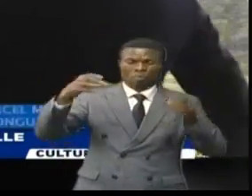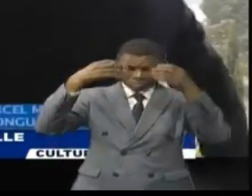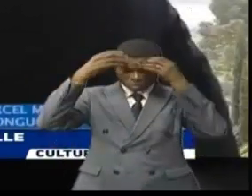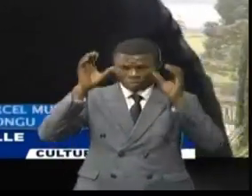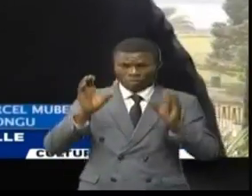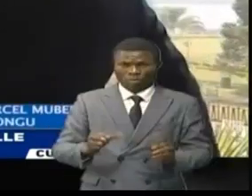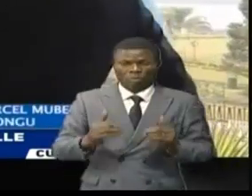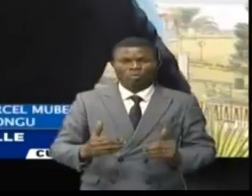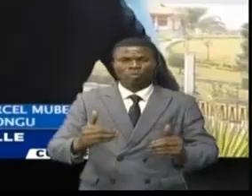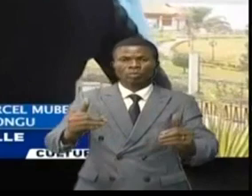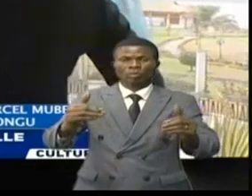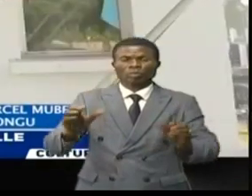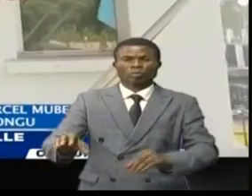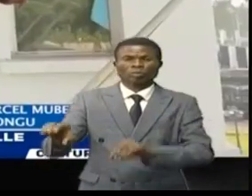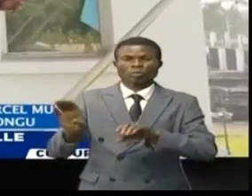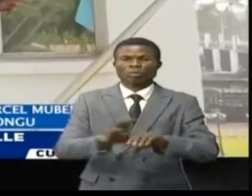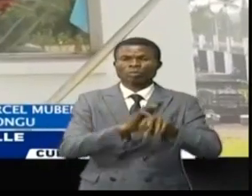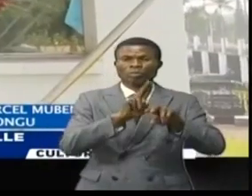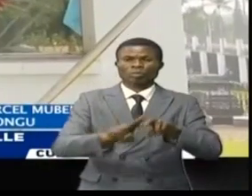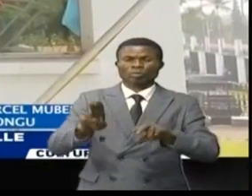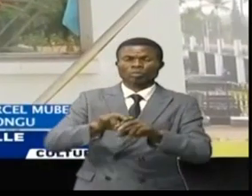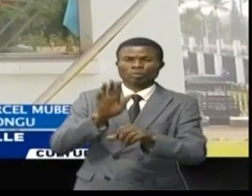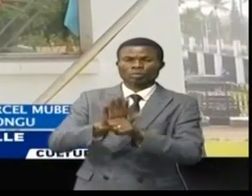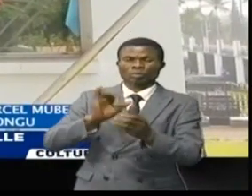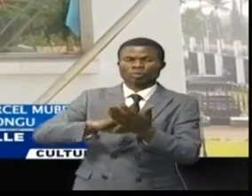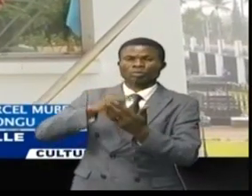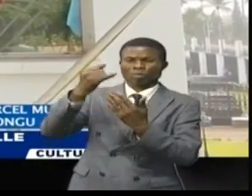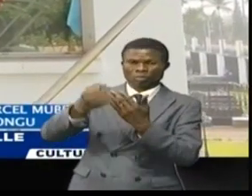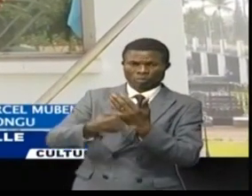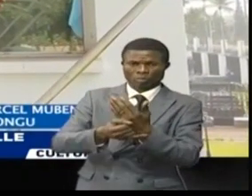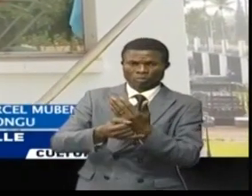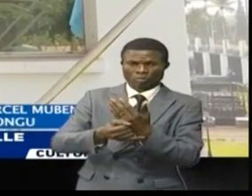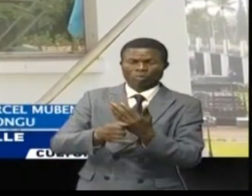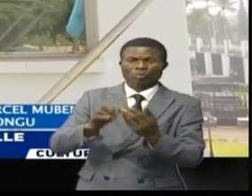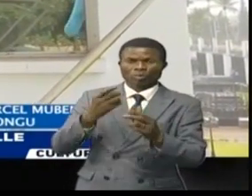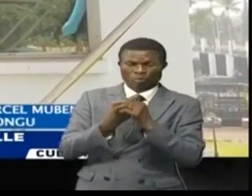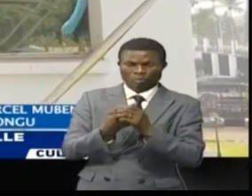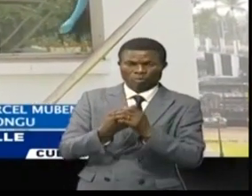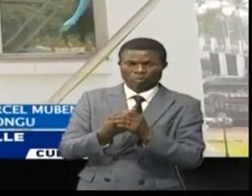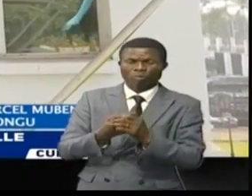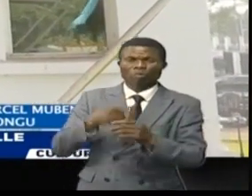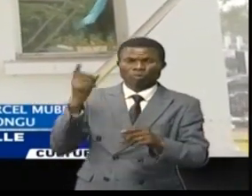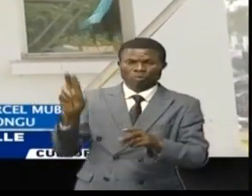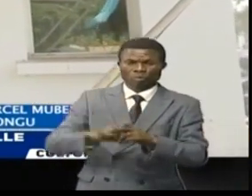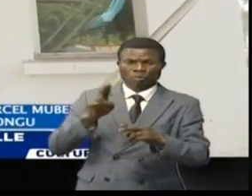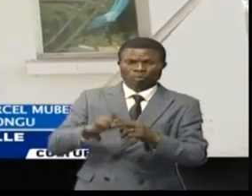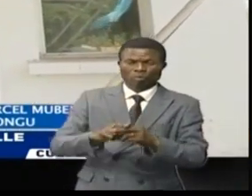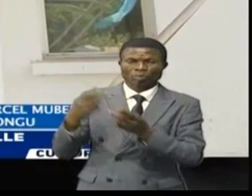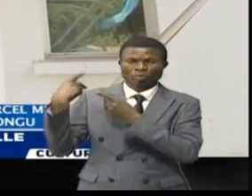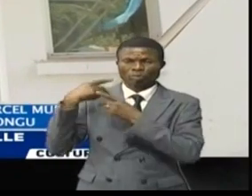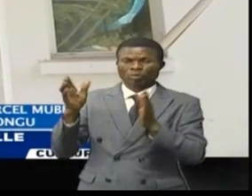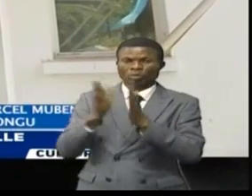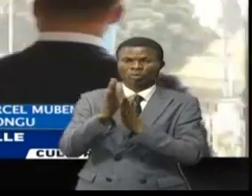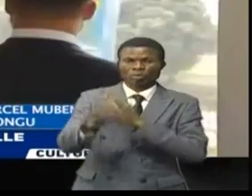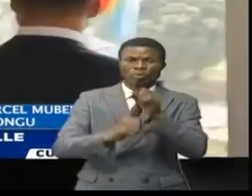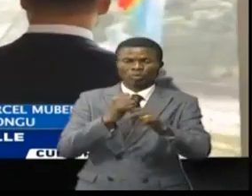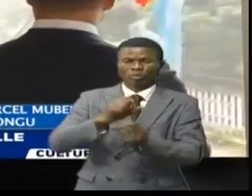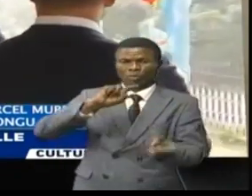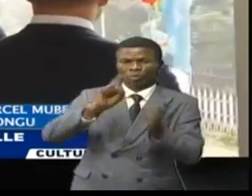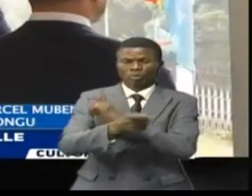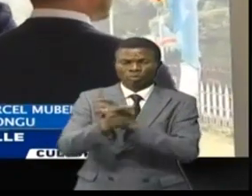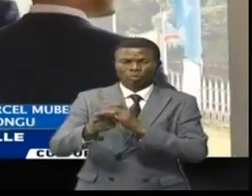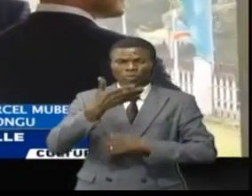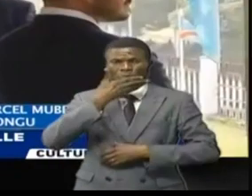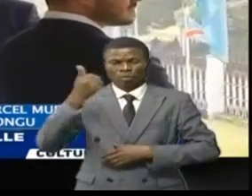de prolonger la mise en œuvre des différents projets en cours d'exécution depuis 10 ans pour l'amélioration du système